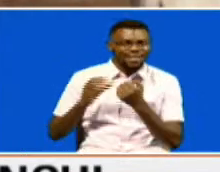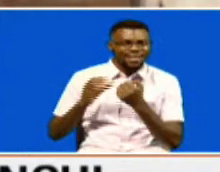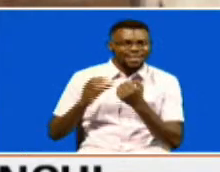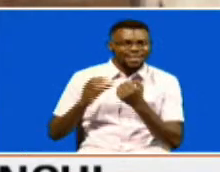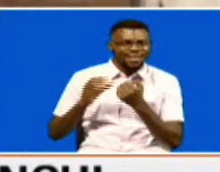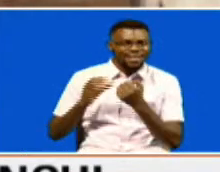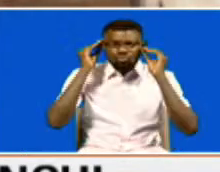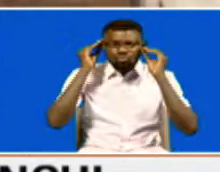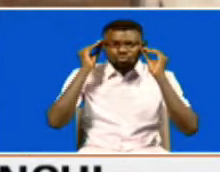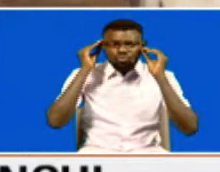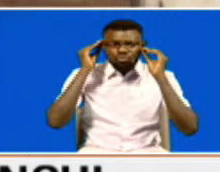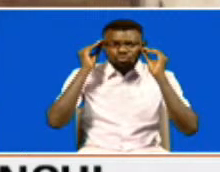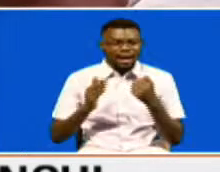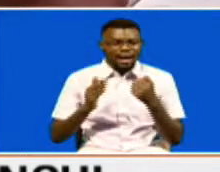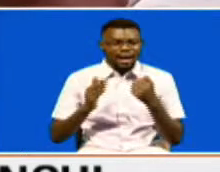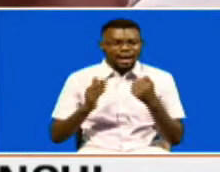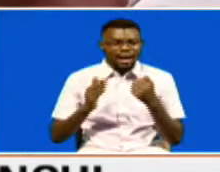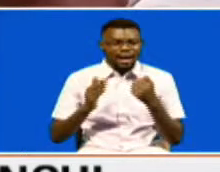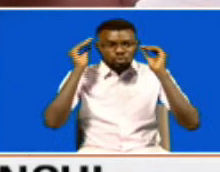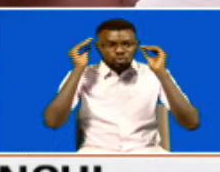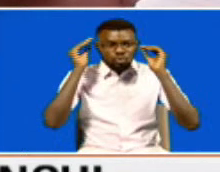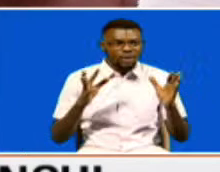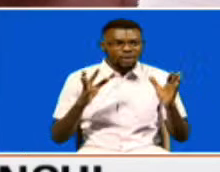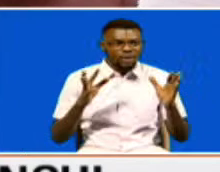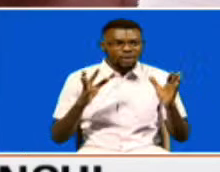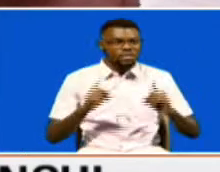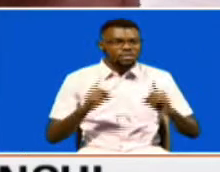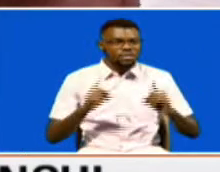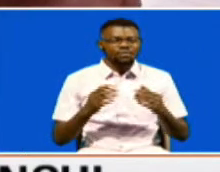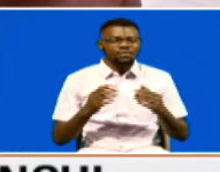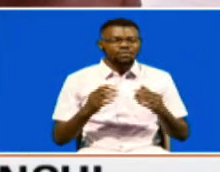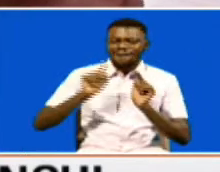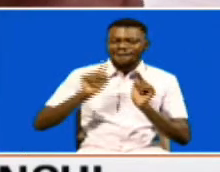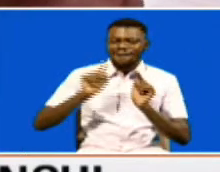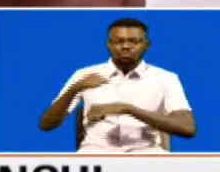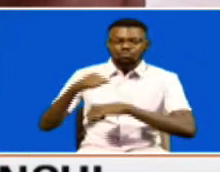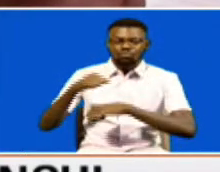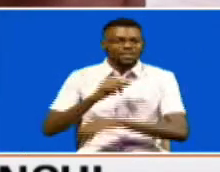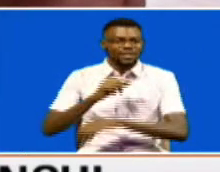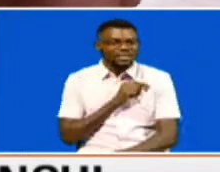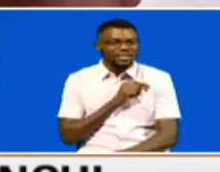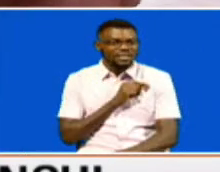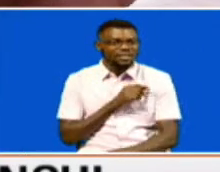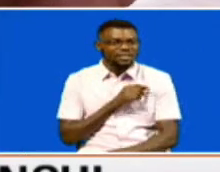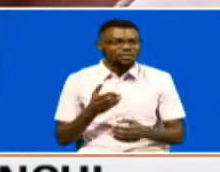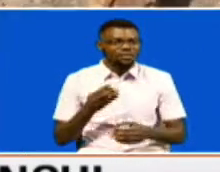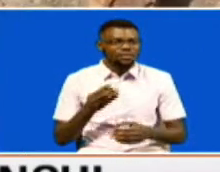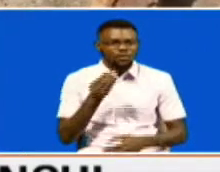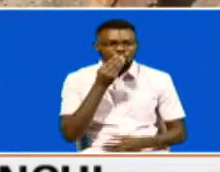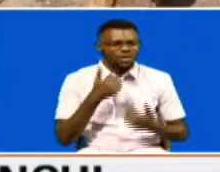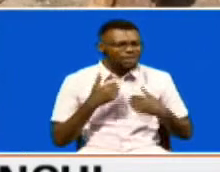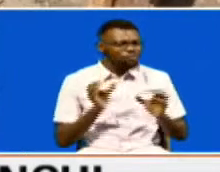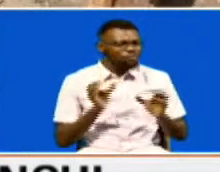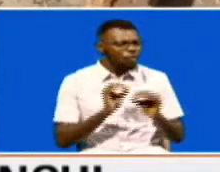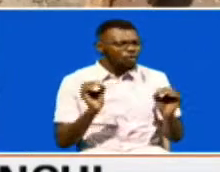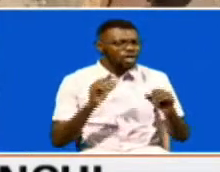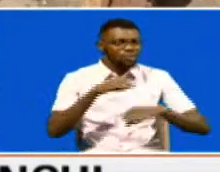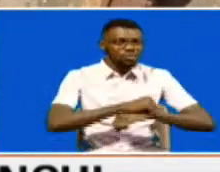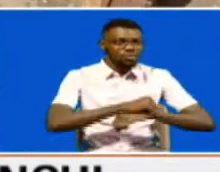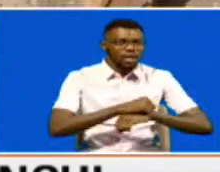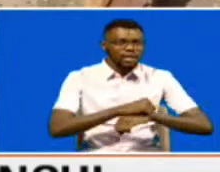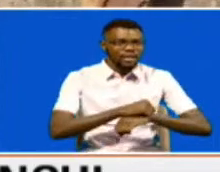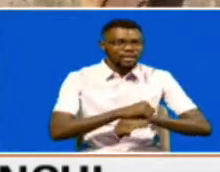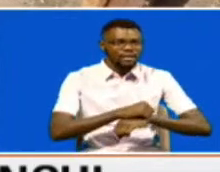ni wanafunzi 92 tu ambao walikuwa wameripoti shuleni. Ukosefu wa chakula shuleni imetajwa